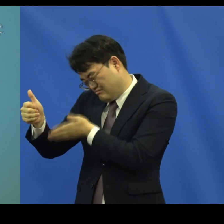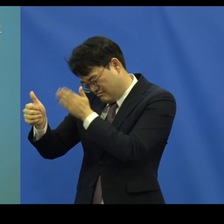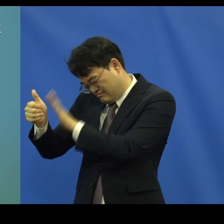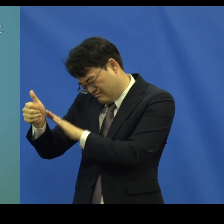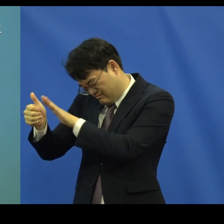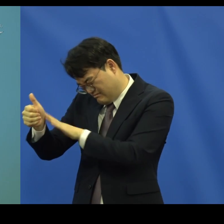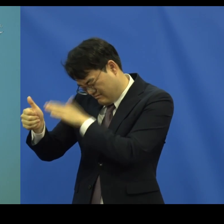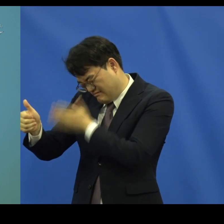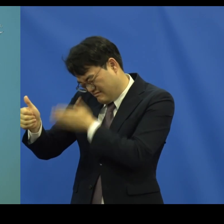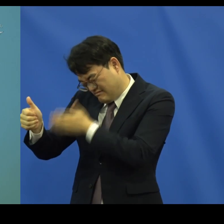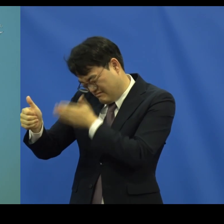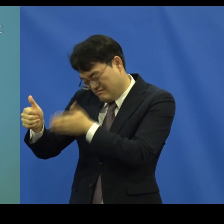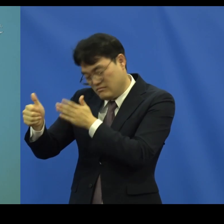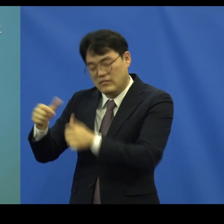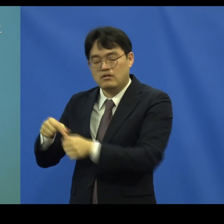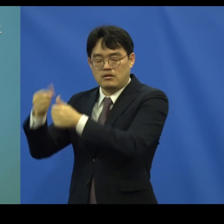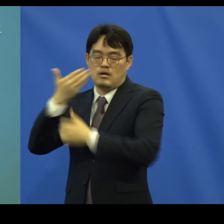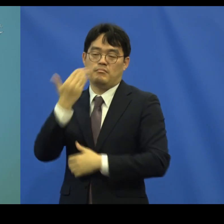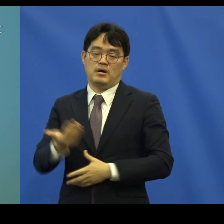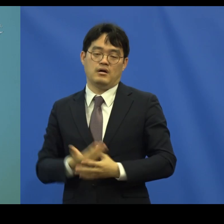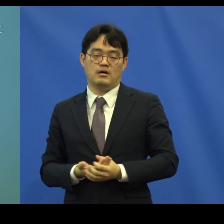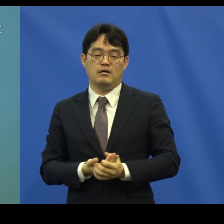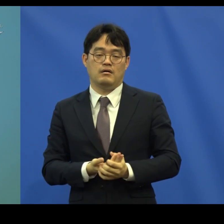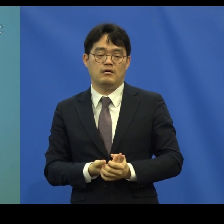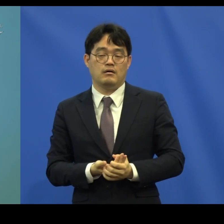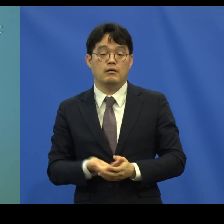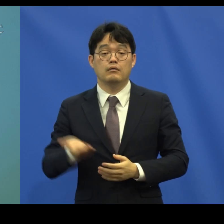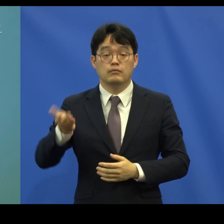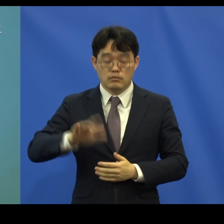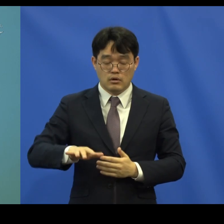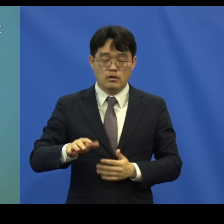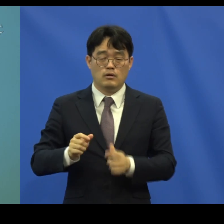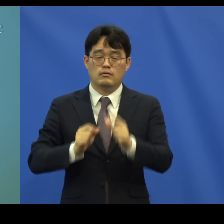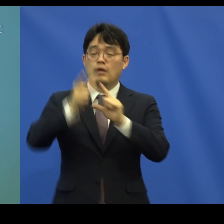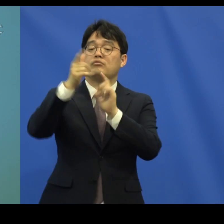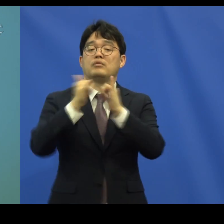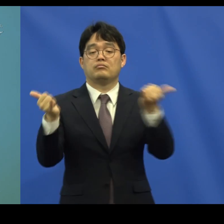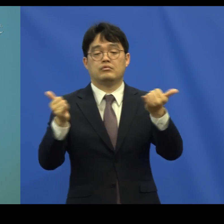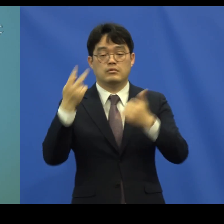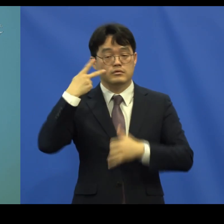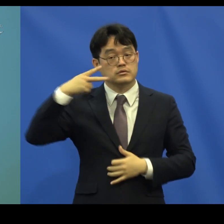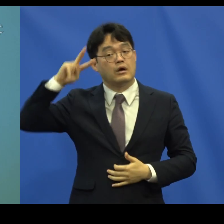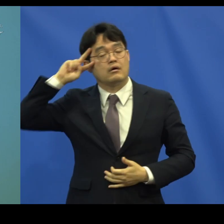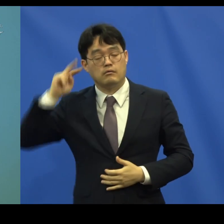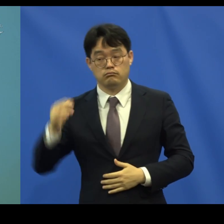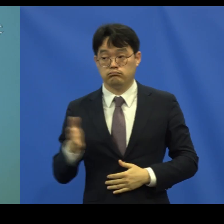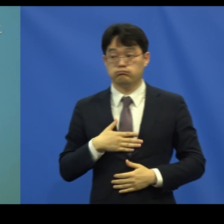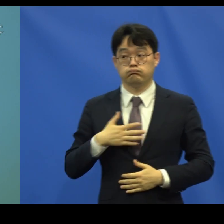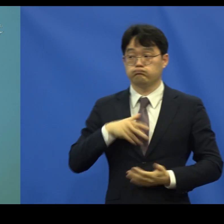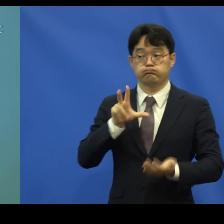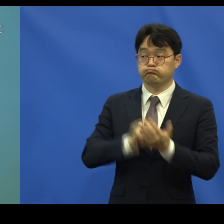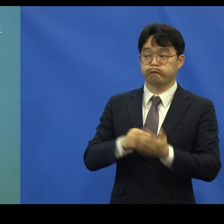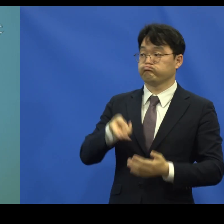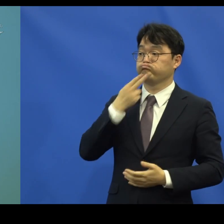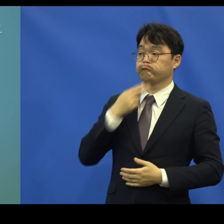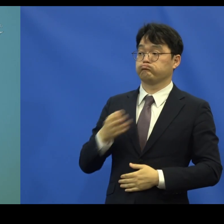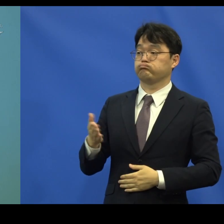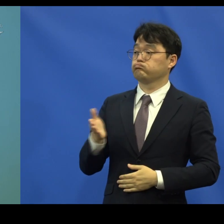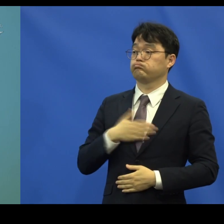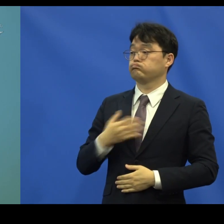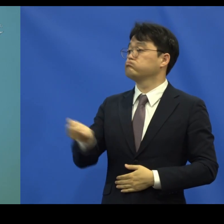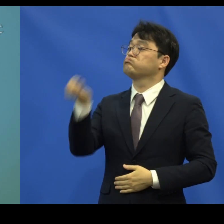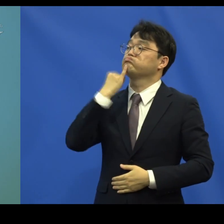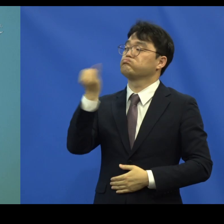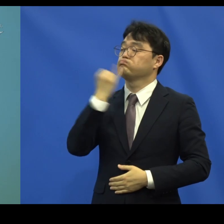그런데 많은 경우에는 나는 문제가 없다고 생각하는 거예요. 이렇게 사는 거지, 이렇게 믿는 거지.